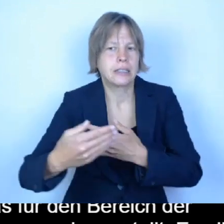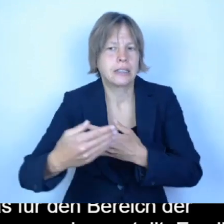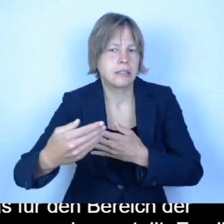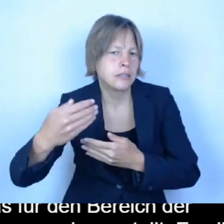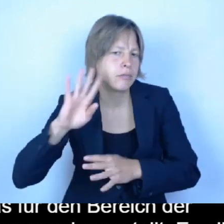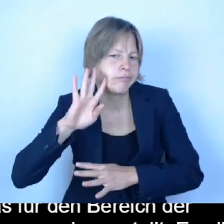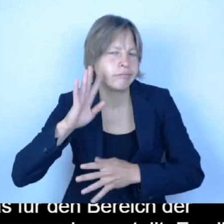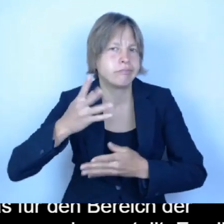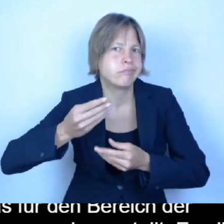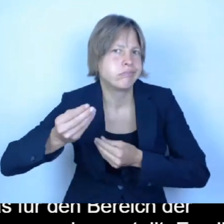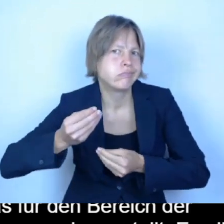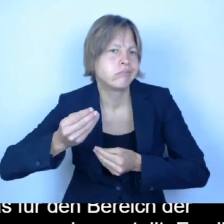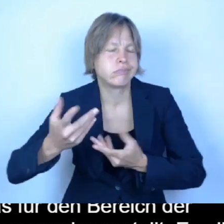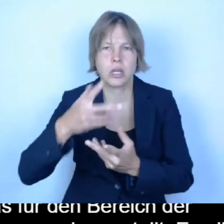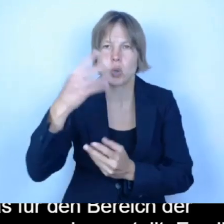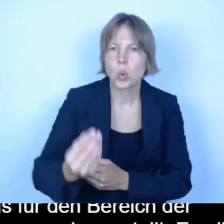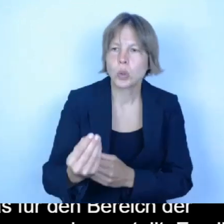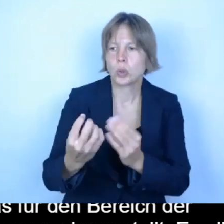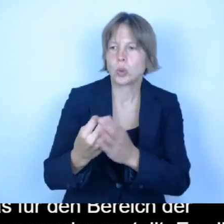Kulturszene. Vielen Dank übrigens dafür.